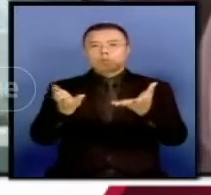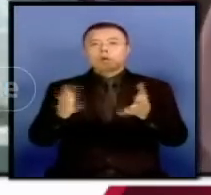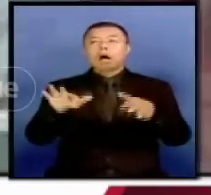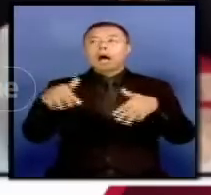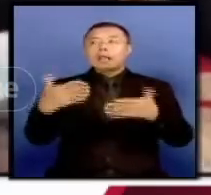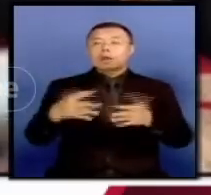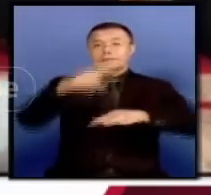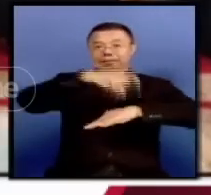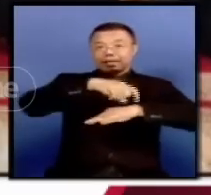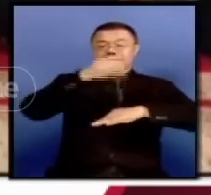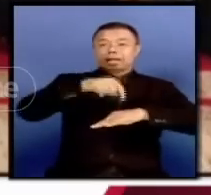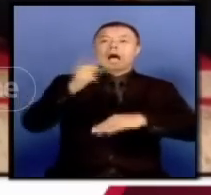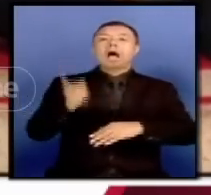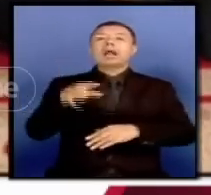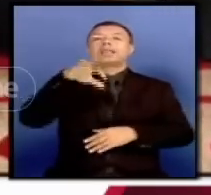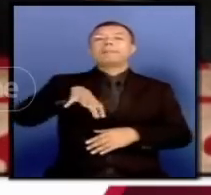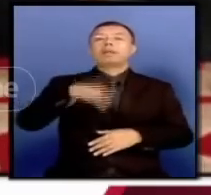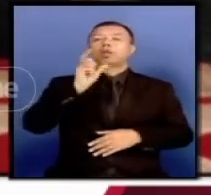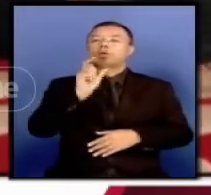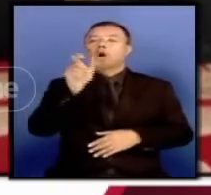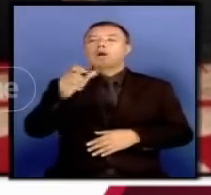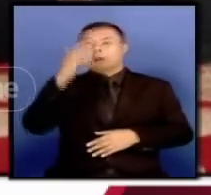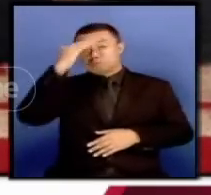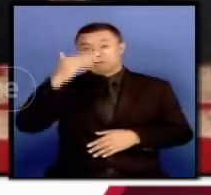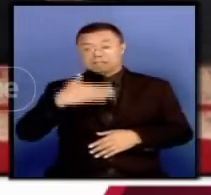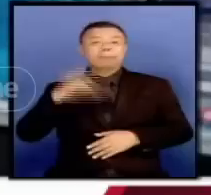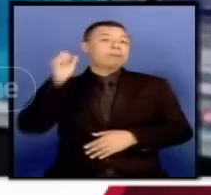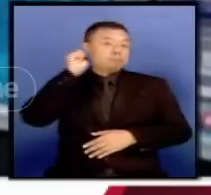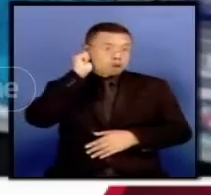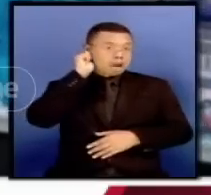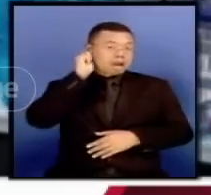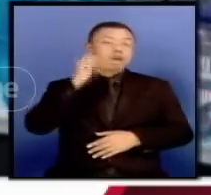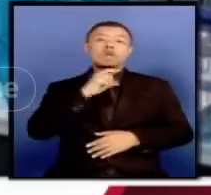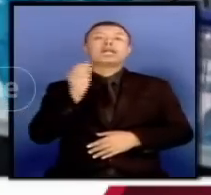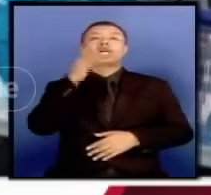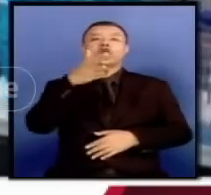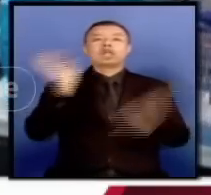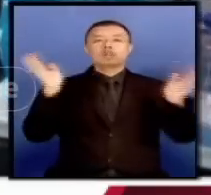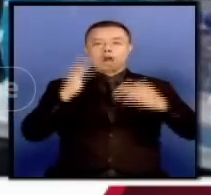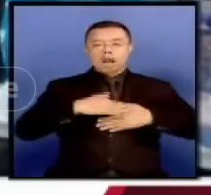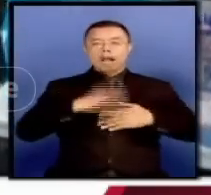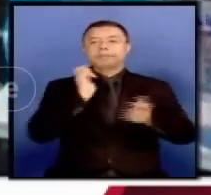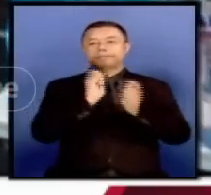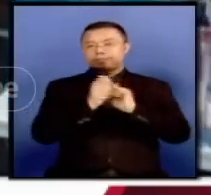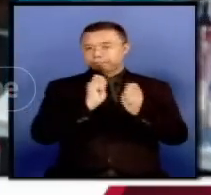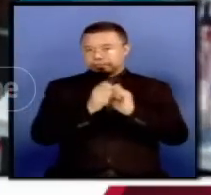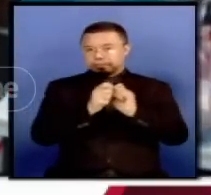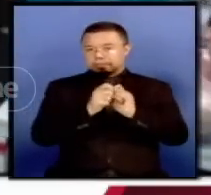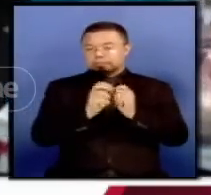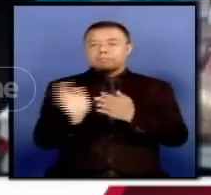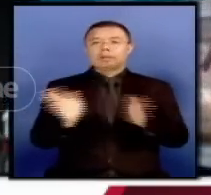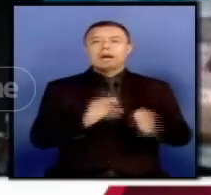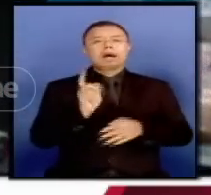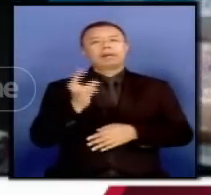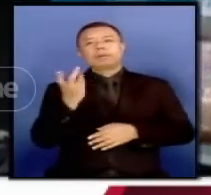juga memiliki tempat bagi para muslimah untuk menjalankan sholat Idul Fitri. Dan juga